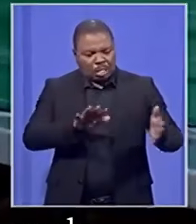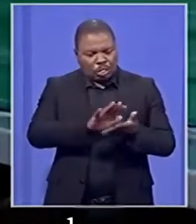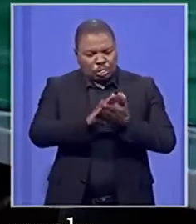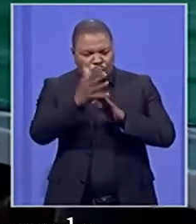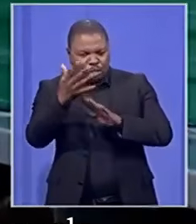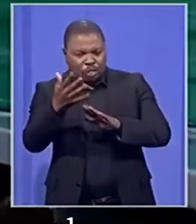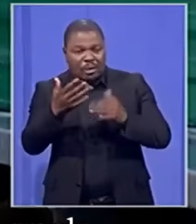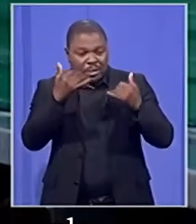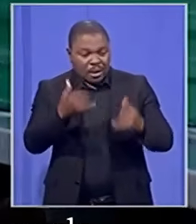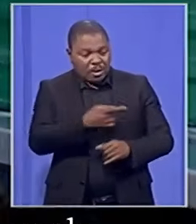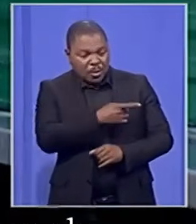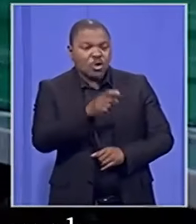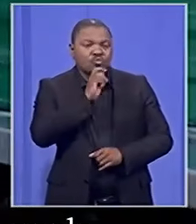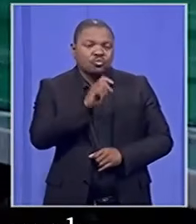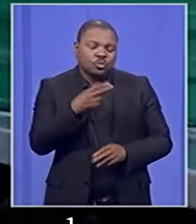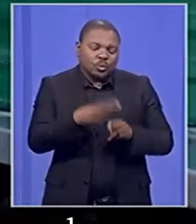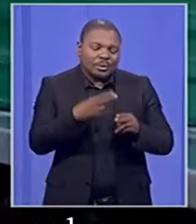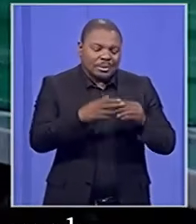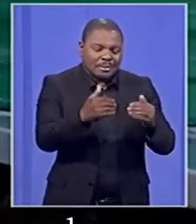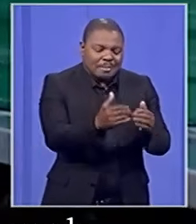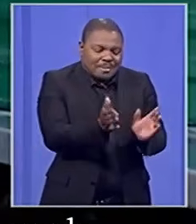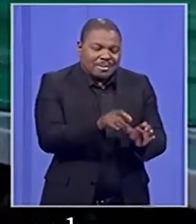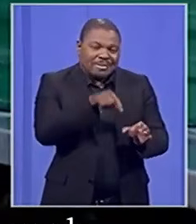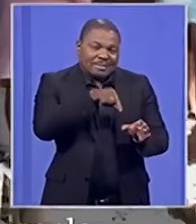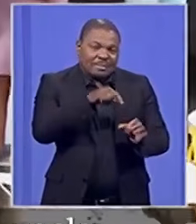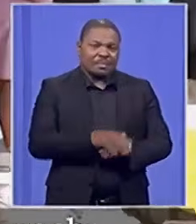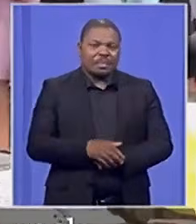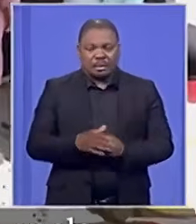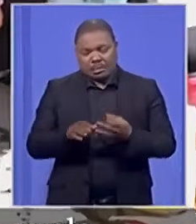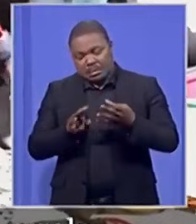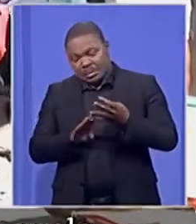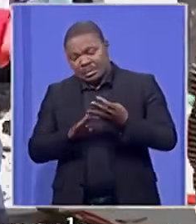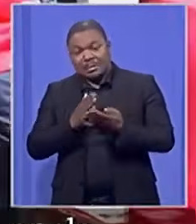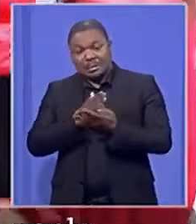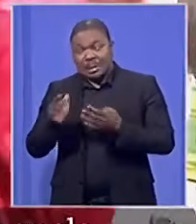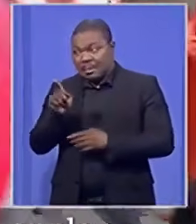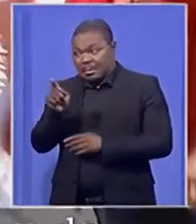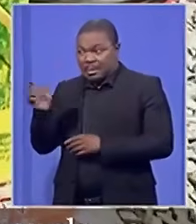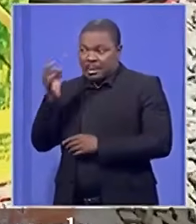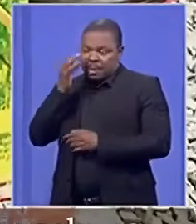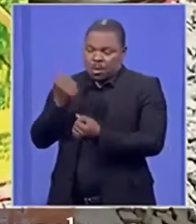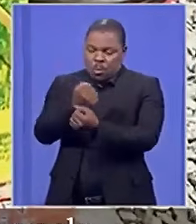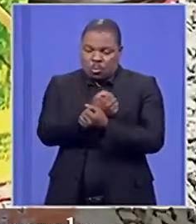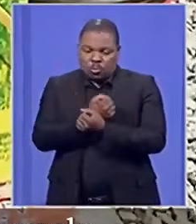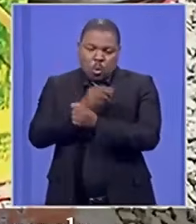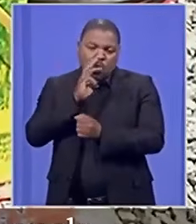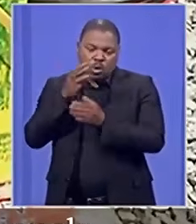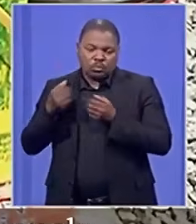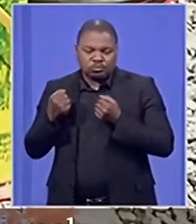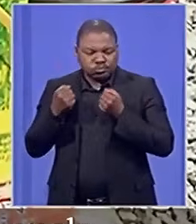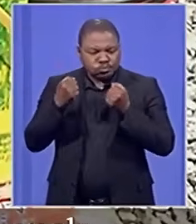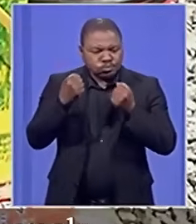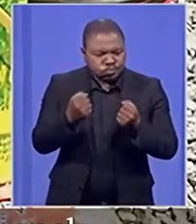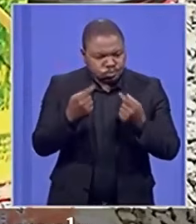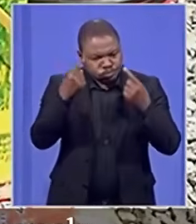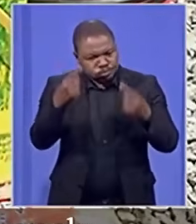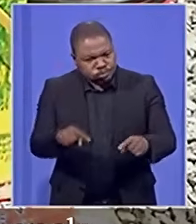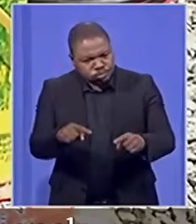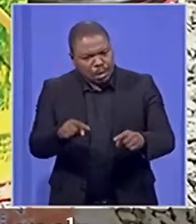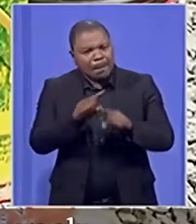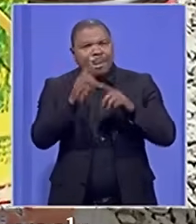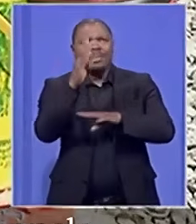sebedise matlwana a mabakete. Ba bang ba phaella ka hore dilori tse fepelang metsi di fihla batho ba